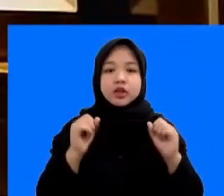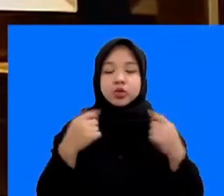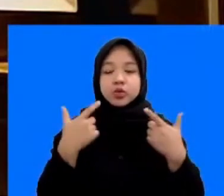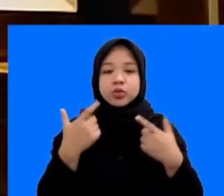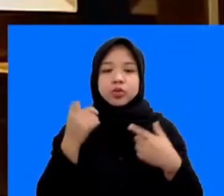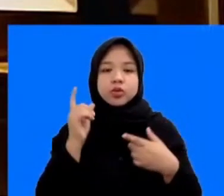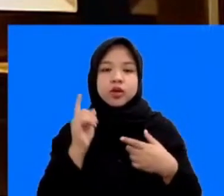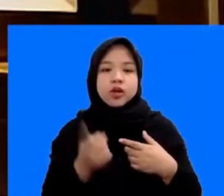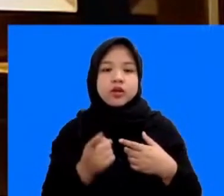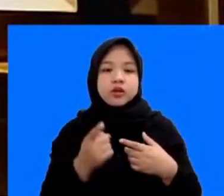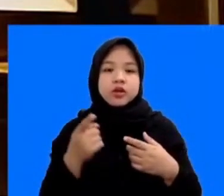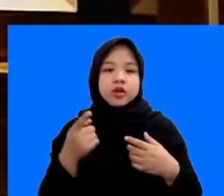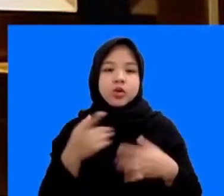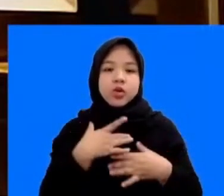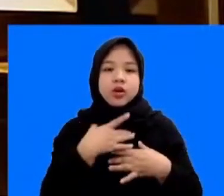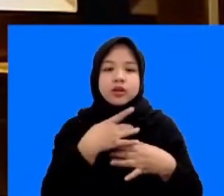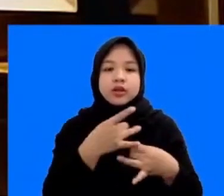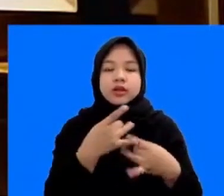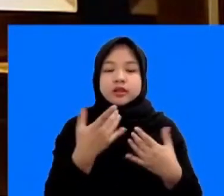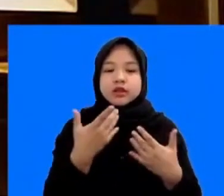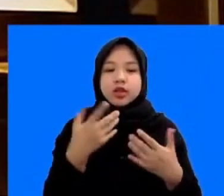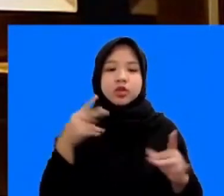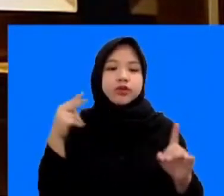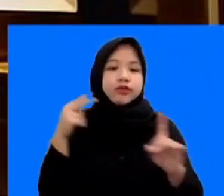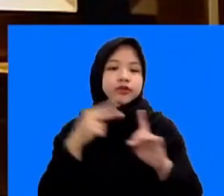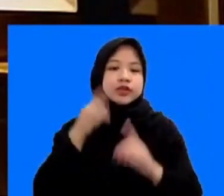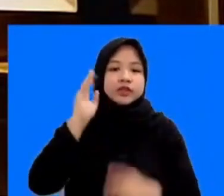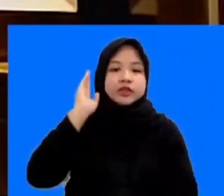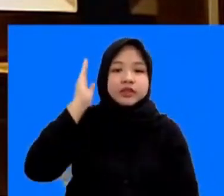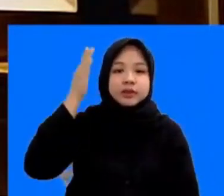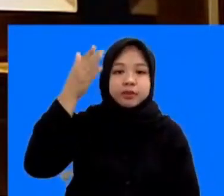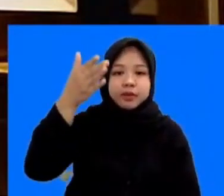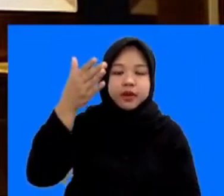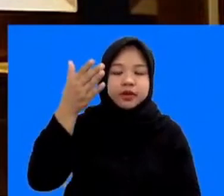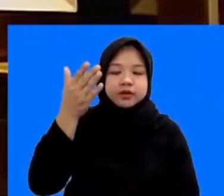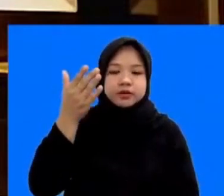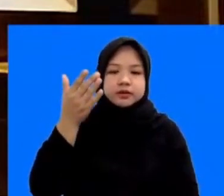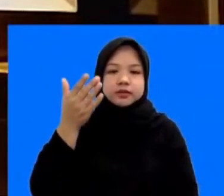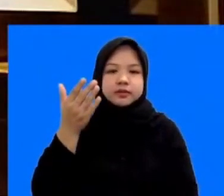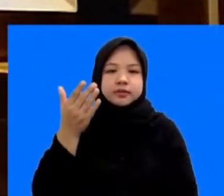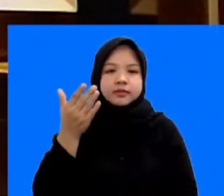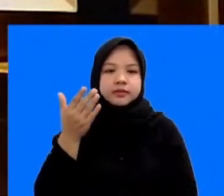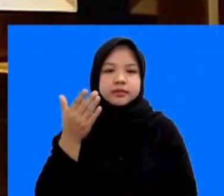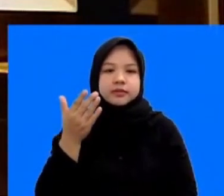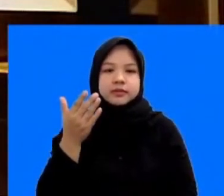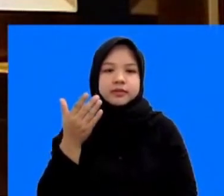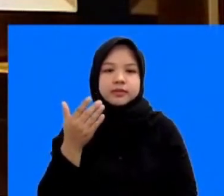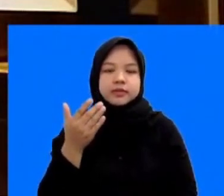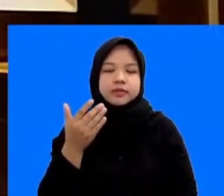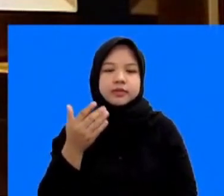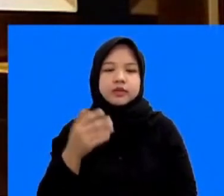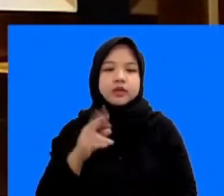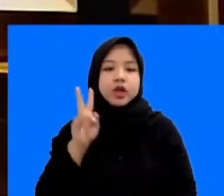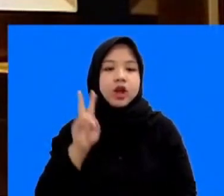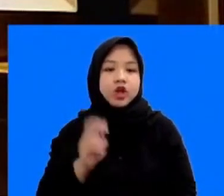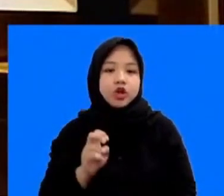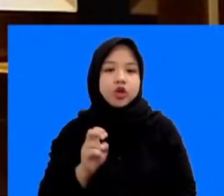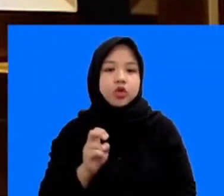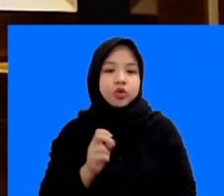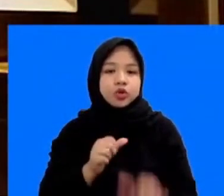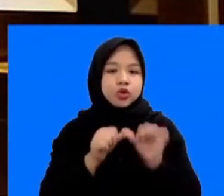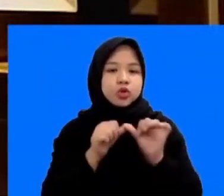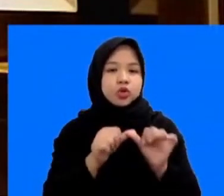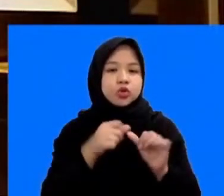dari orientasi dan visi kehidupan yang dalam hal ini harus terus